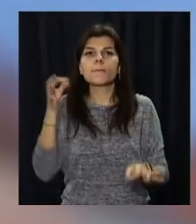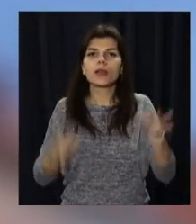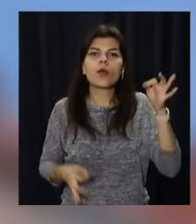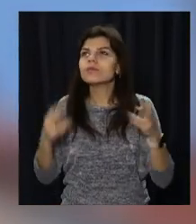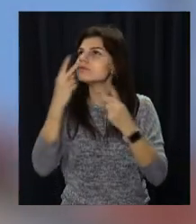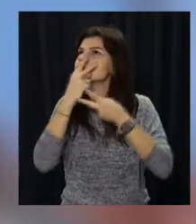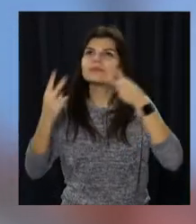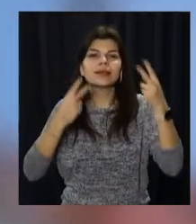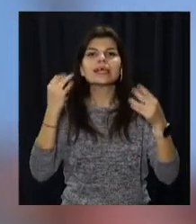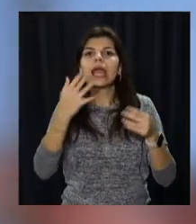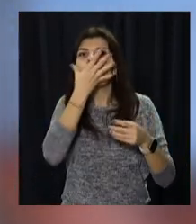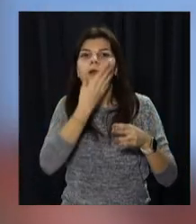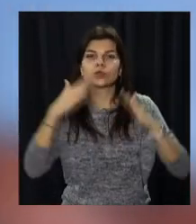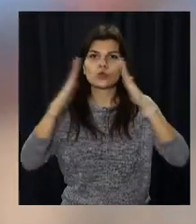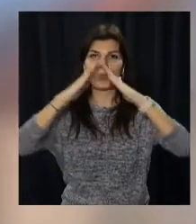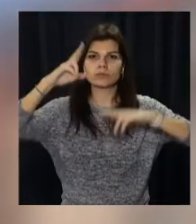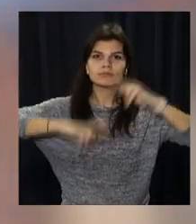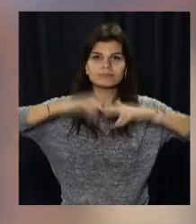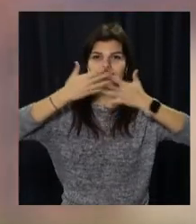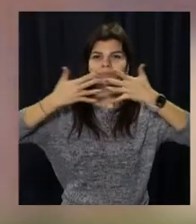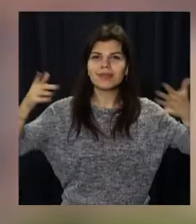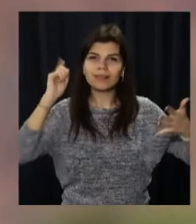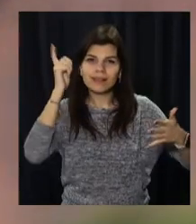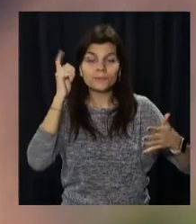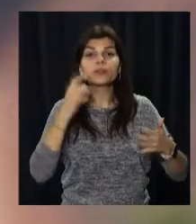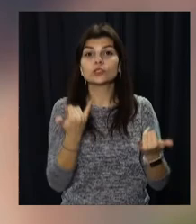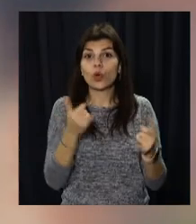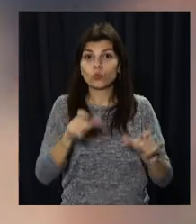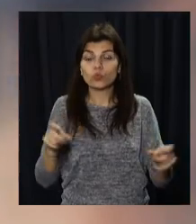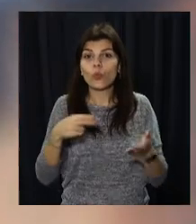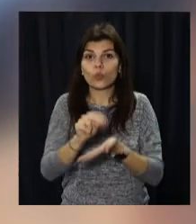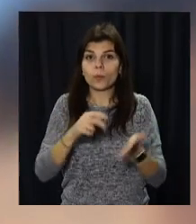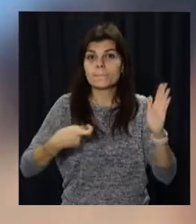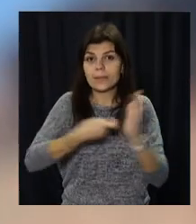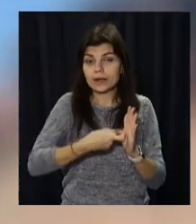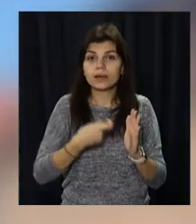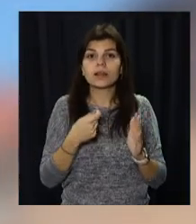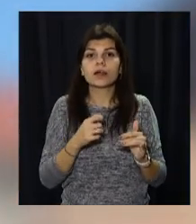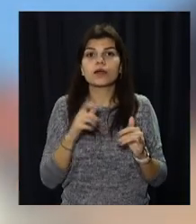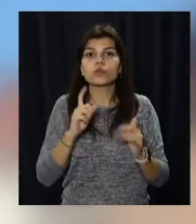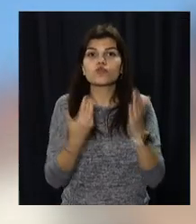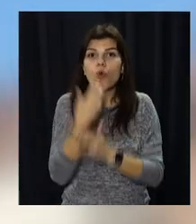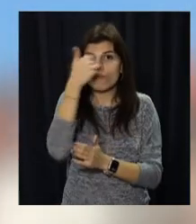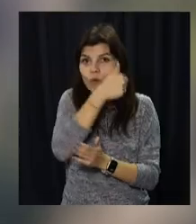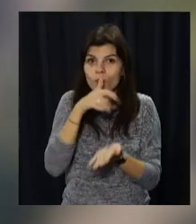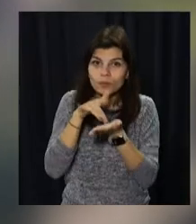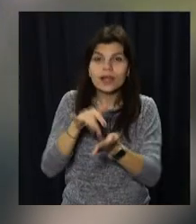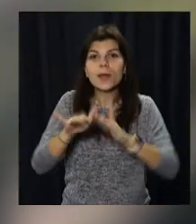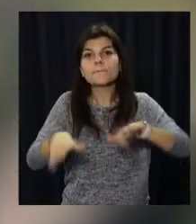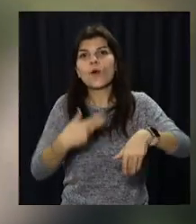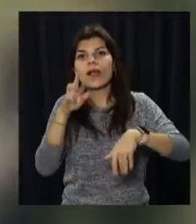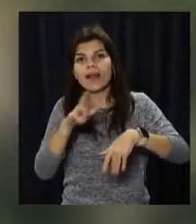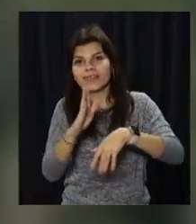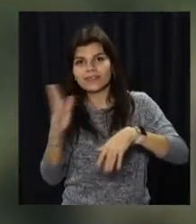природою та архітектурою. Туристичні експерти кажуть, зараз люди купують квитки для подорожей до новорічних свят та після.